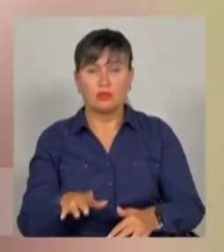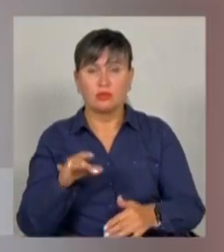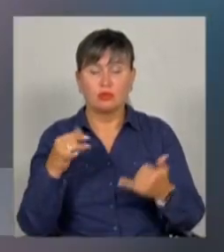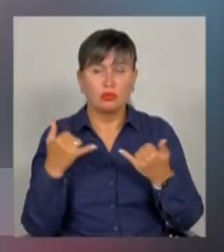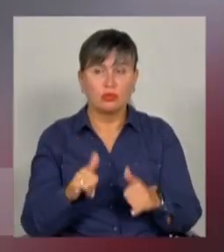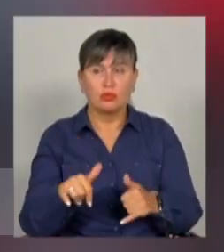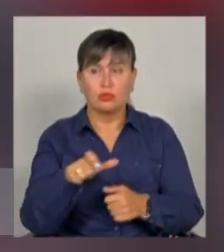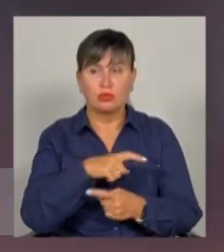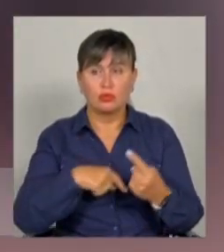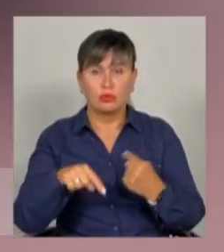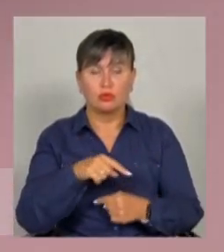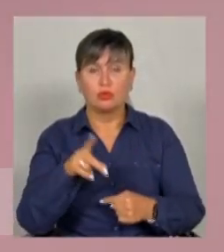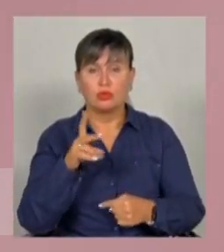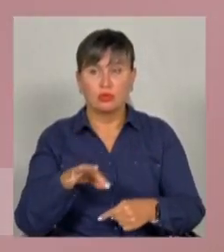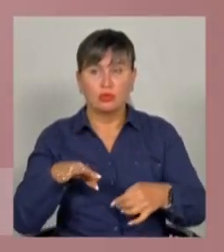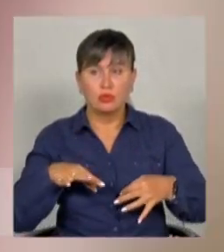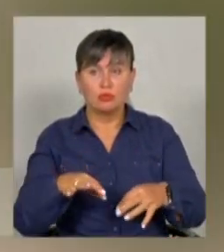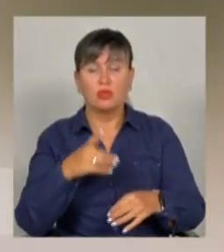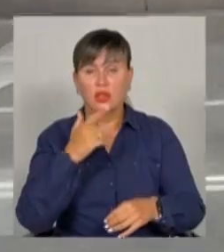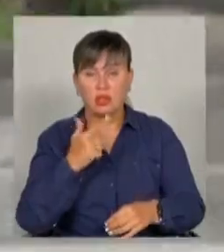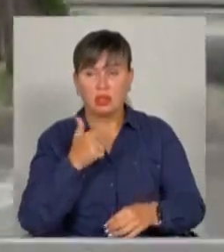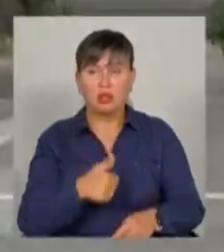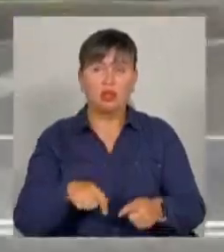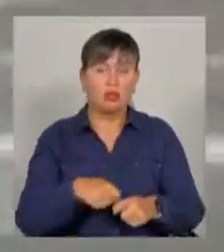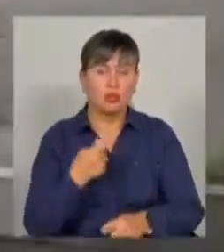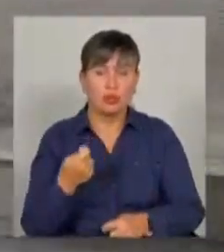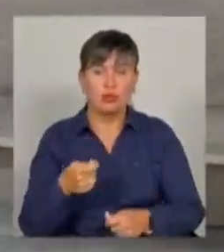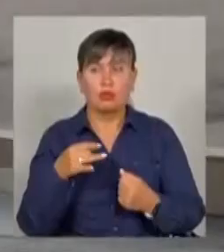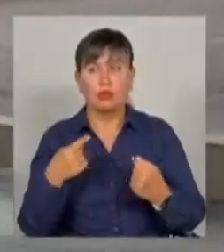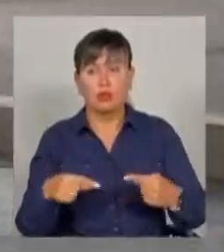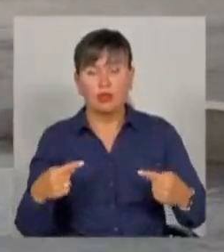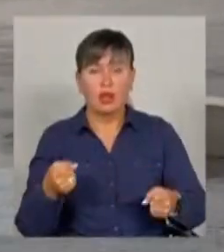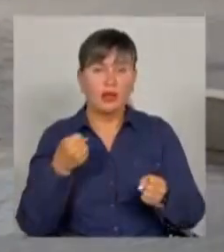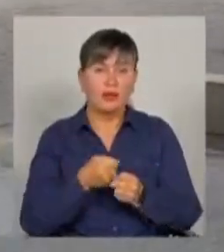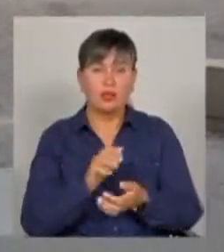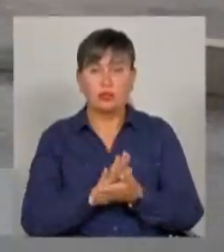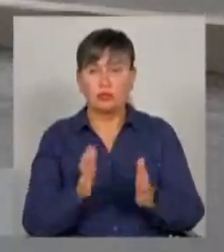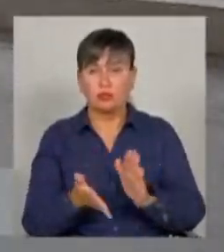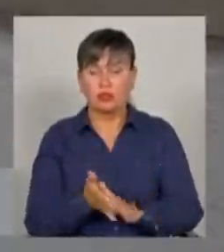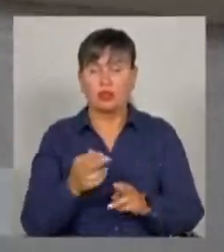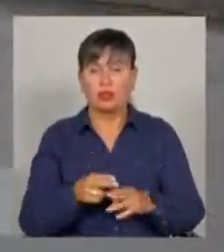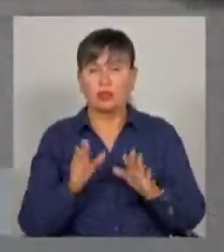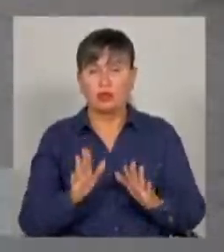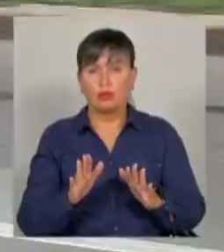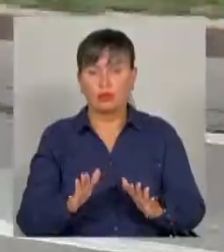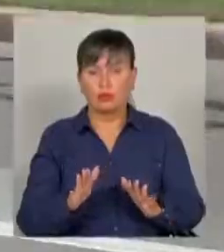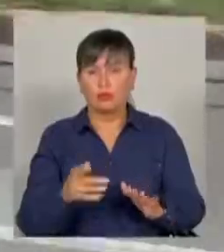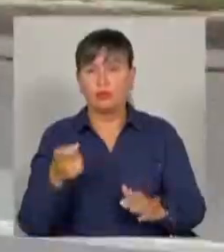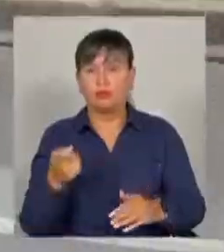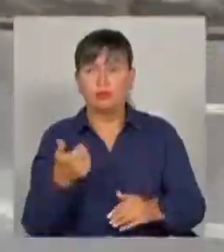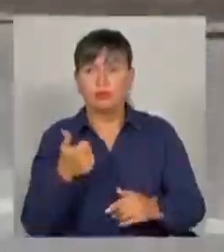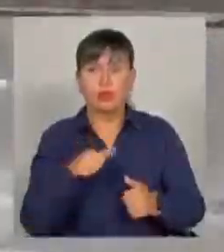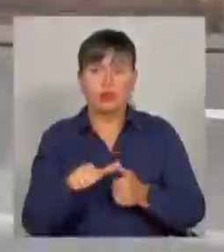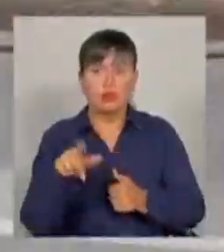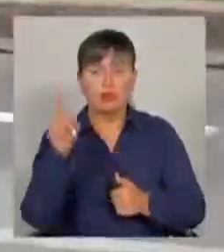удивляет окружающих. Однако проезд на красный, нарушение разметок и прочие аварийные ситуации – это только полбеды. Отдельные